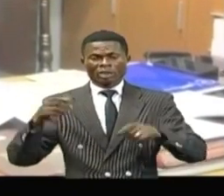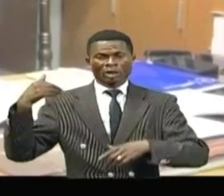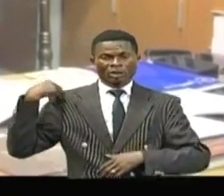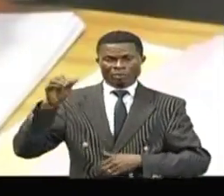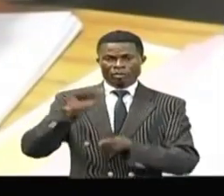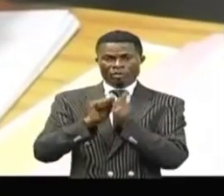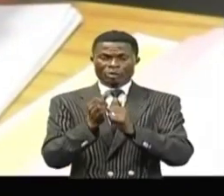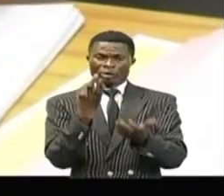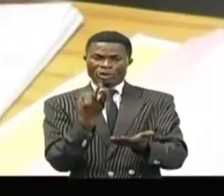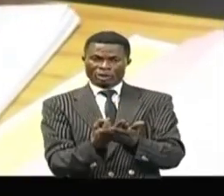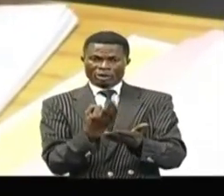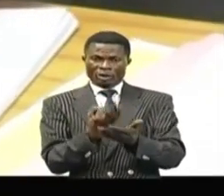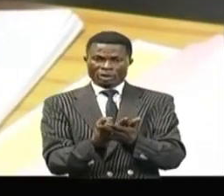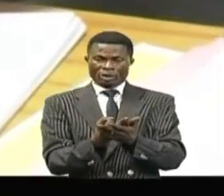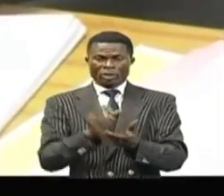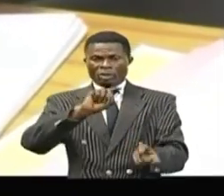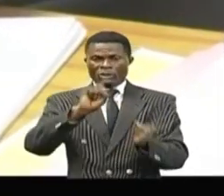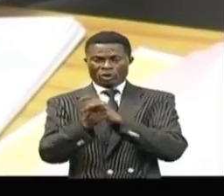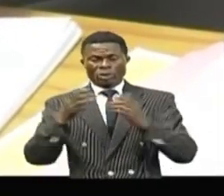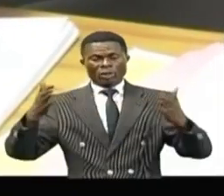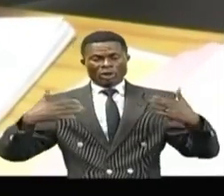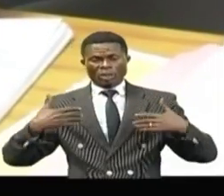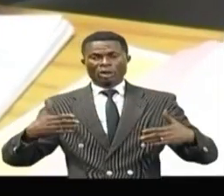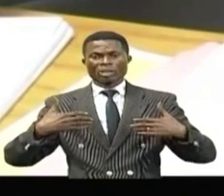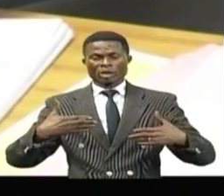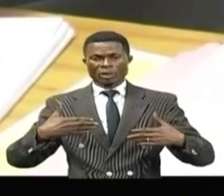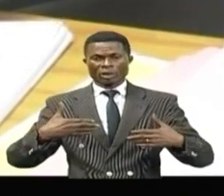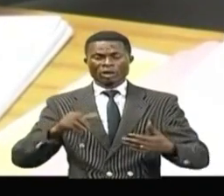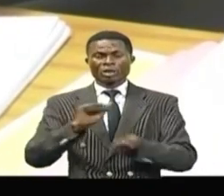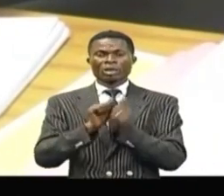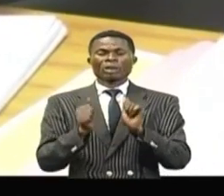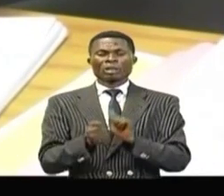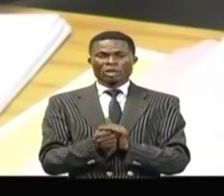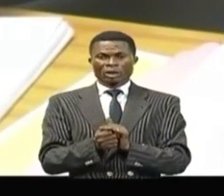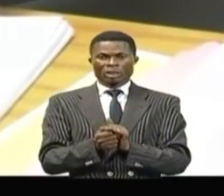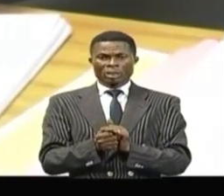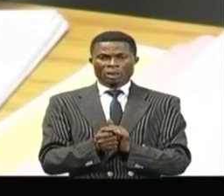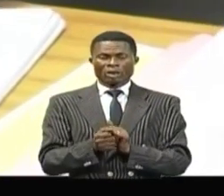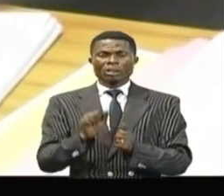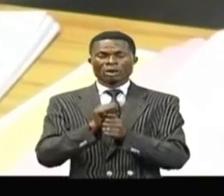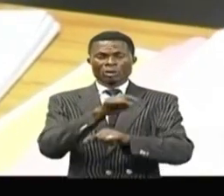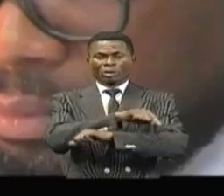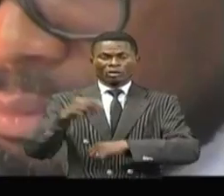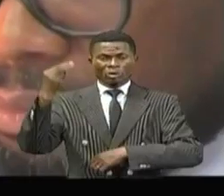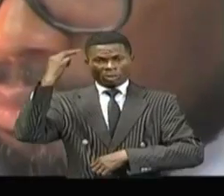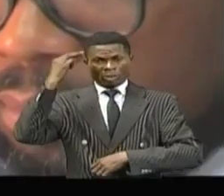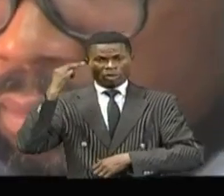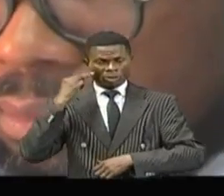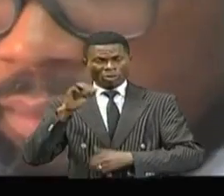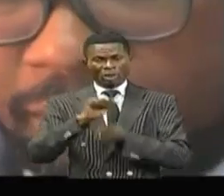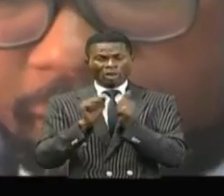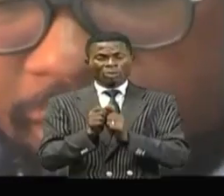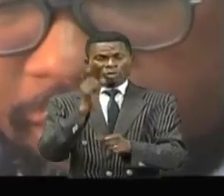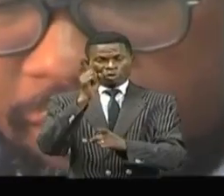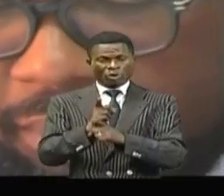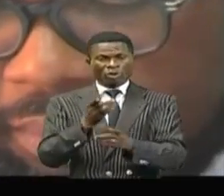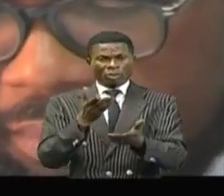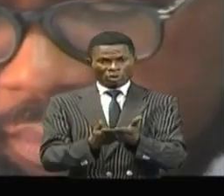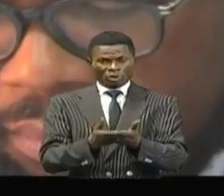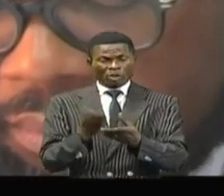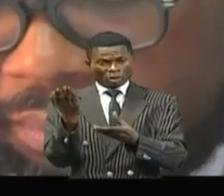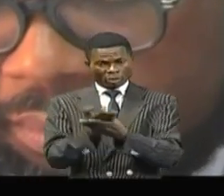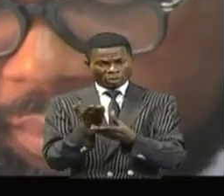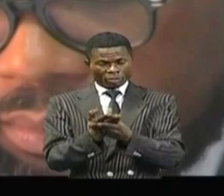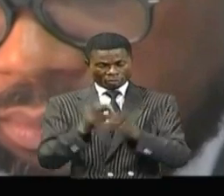secteur financier, au changement climatique, les risques d'ordre institutionnel et autres risques spécifiques. Ces